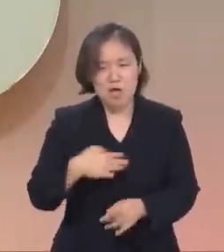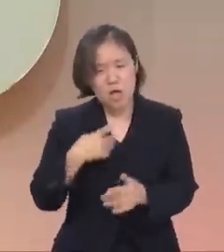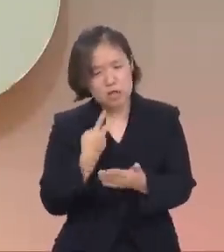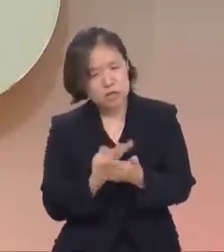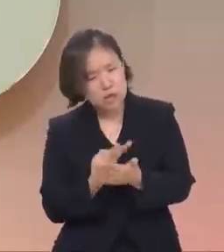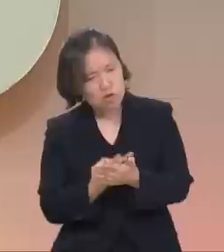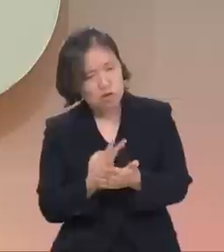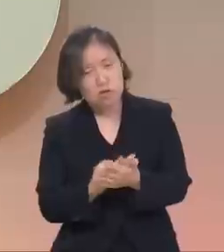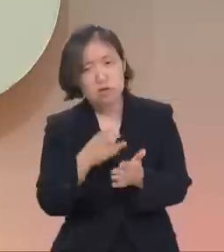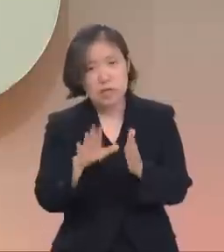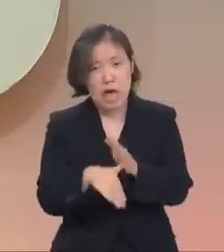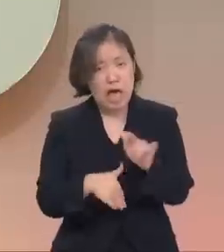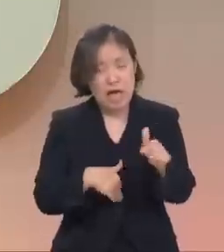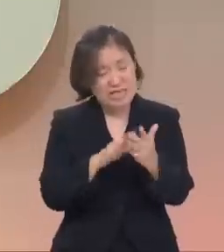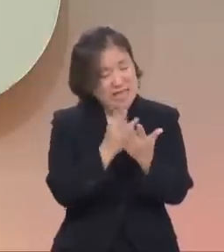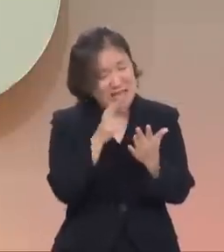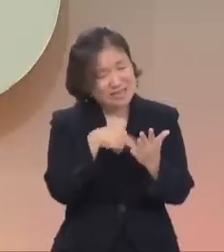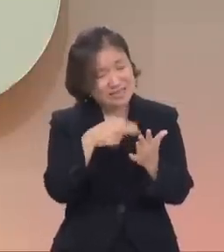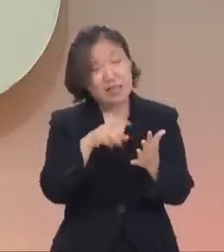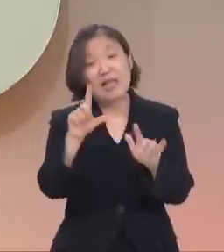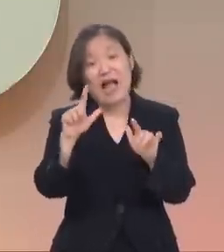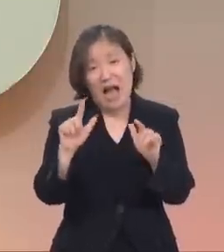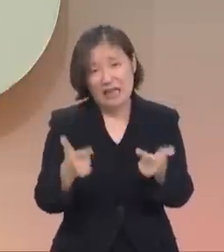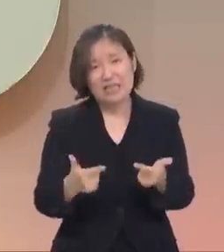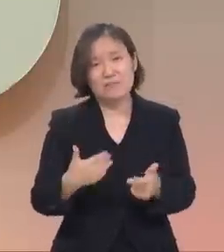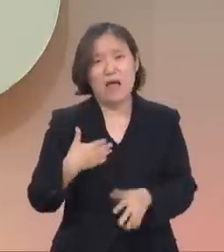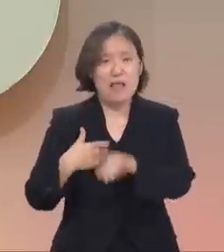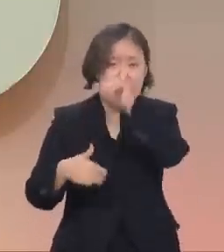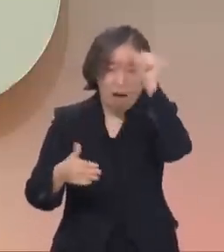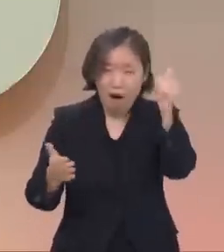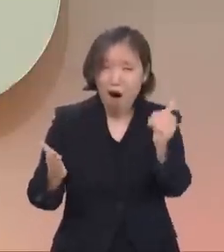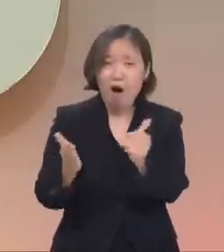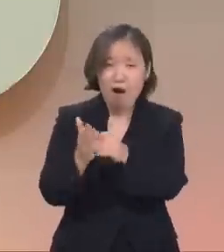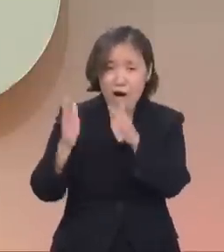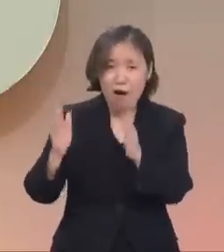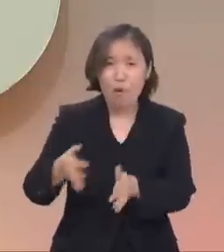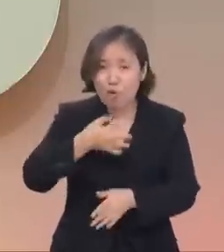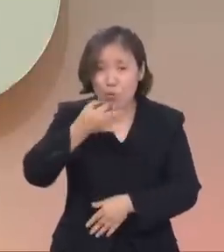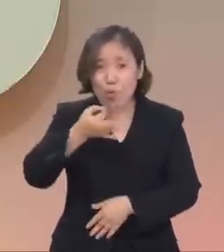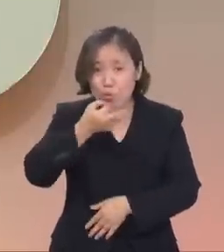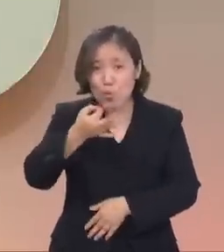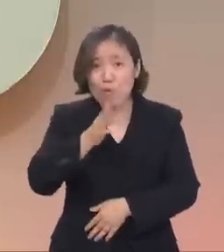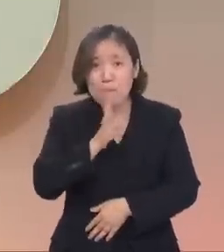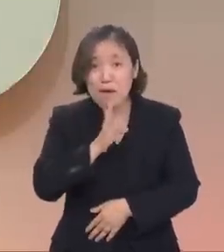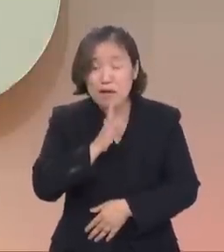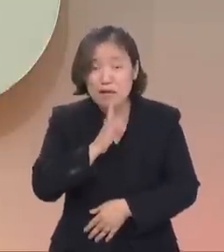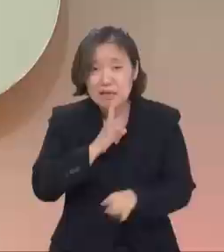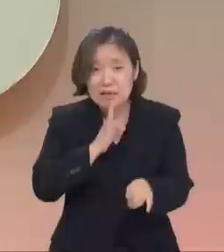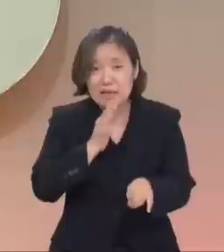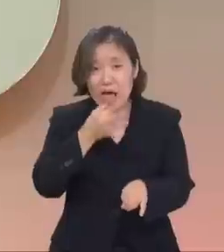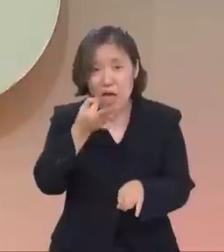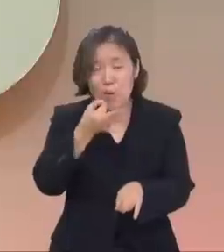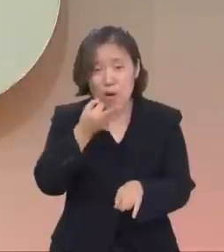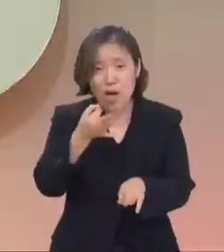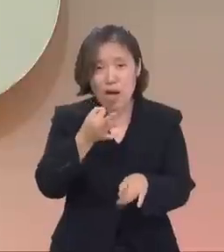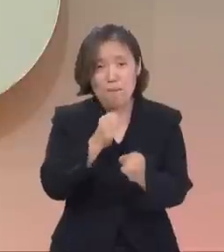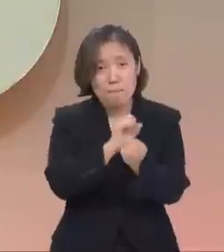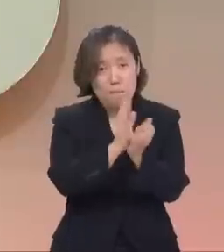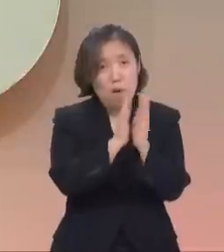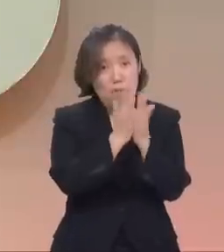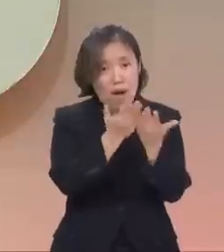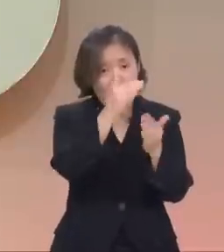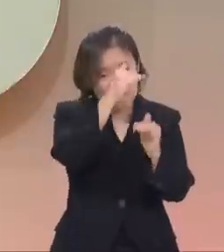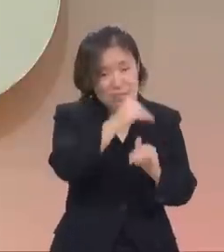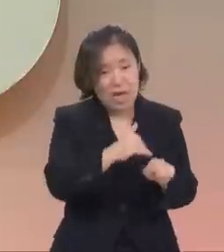상태라서 책을 읽을 수는 없는 상태였겠지만 평생 법화경을 독송하셨으니까 법화경을 어느